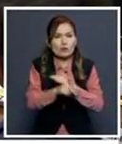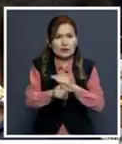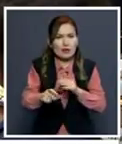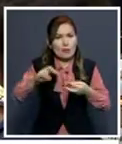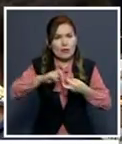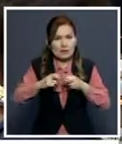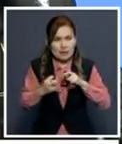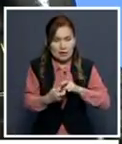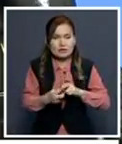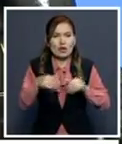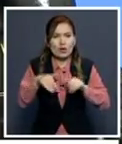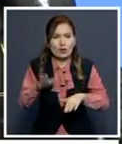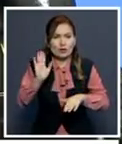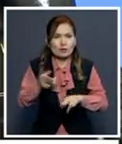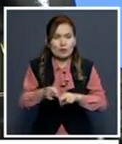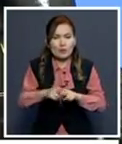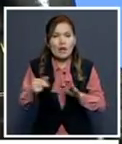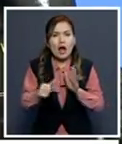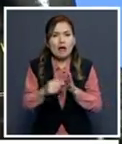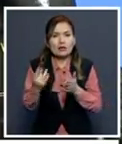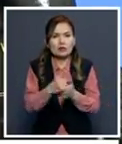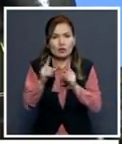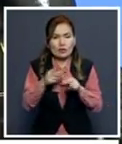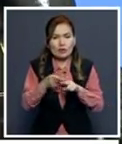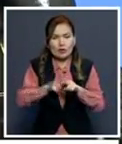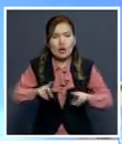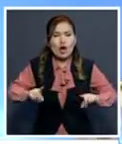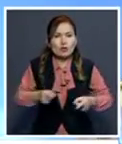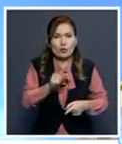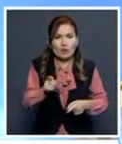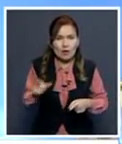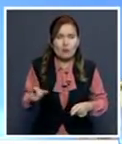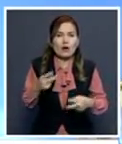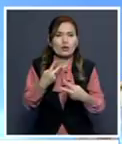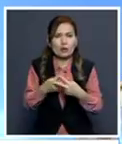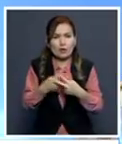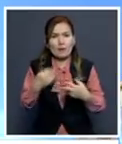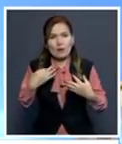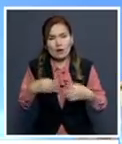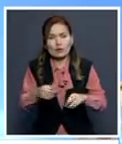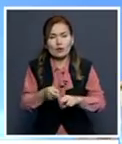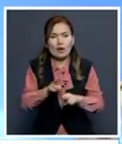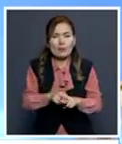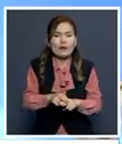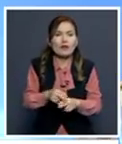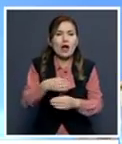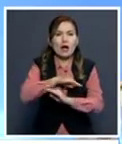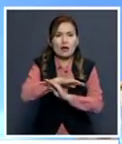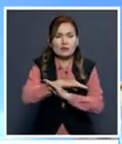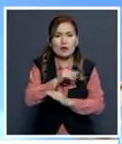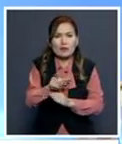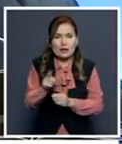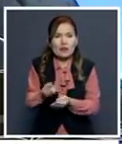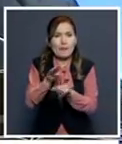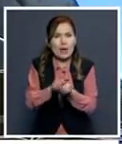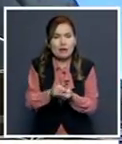мәселесі қаралады. Ал жұмыс тобының 6-шы отырысында тұтқынға алынғандарды босату, қайтыс болғандардың мәйітін қайтару және із-түзсіз